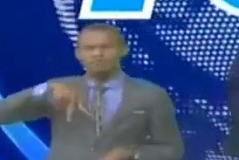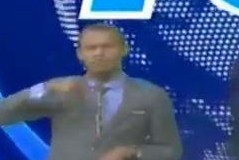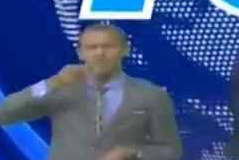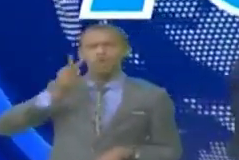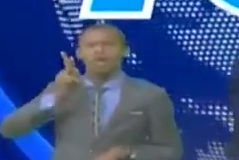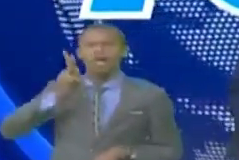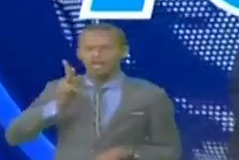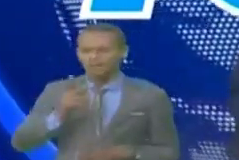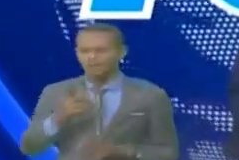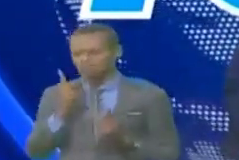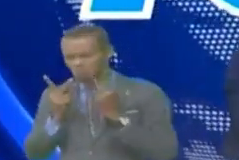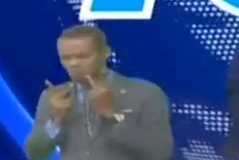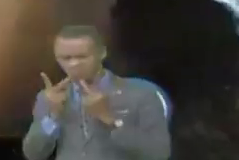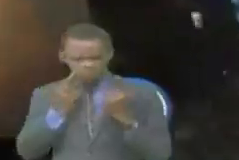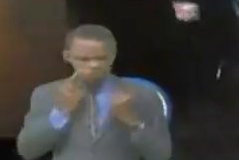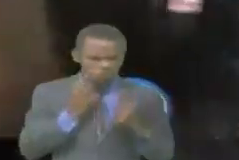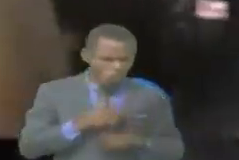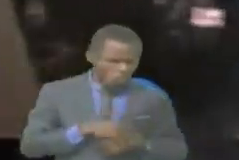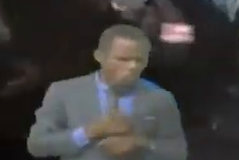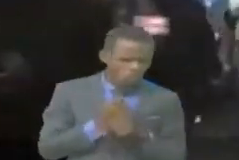Mungwa, reportage.